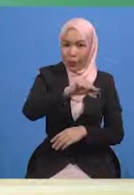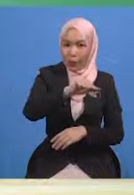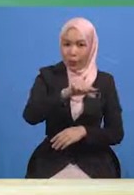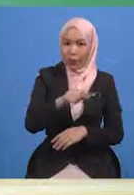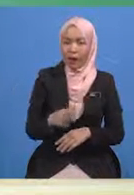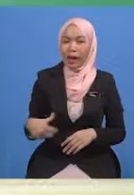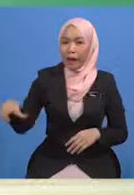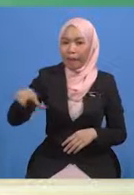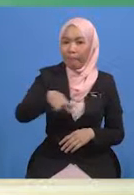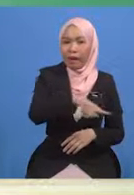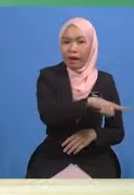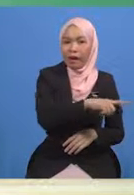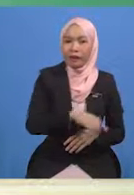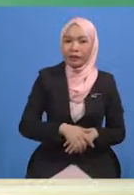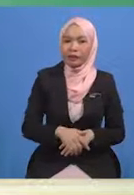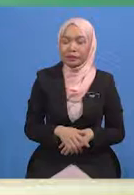lembah,